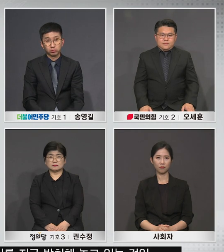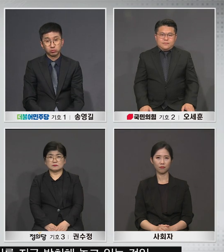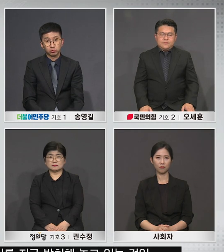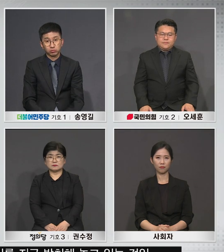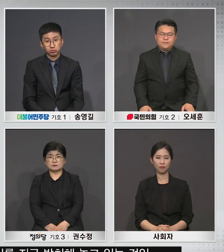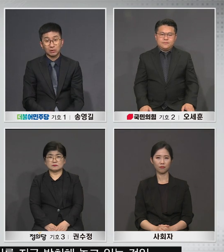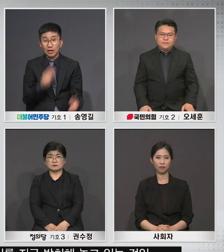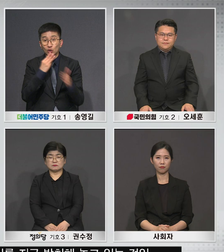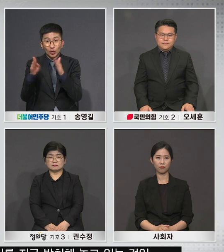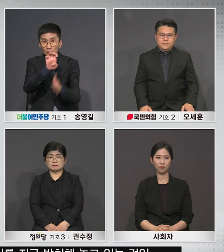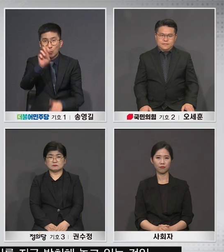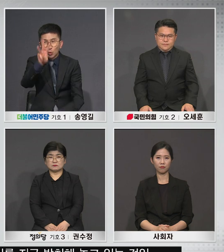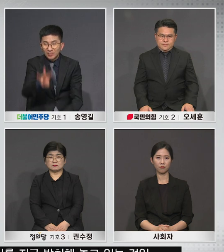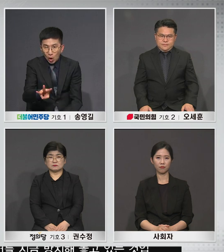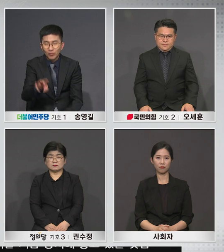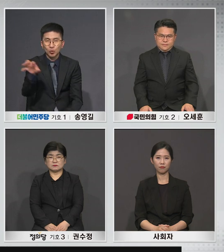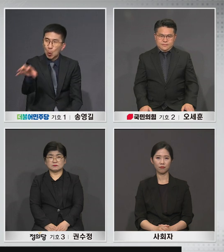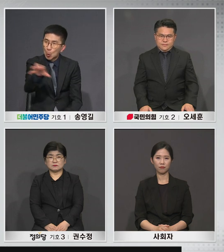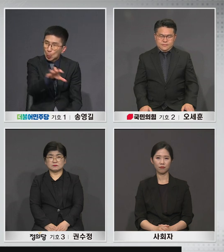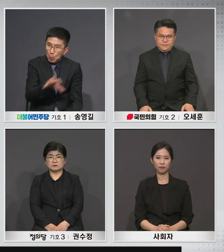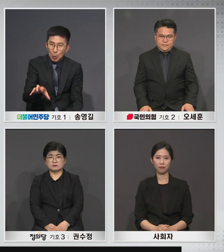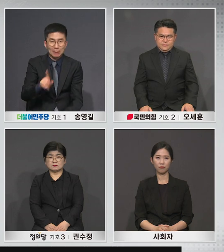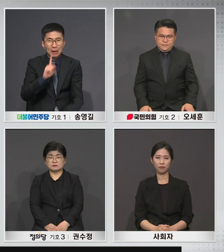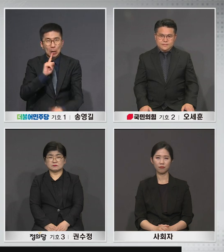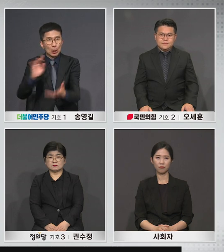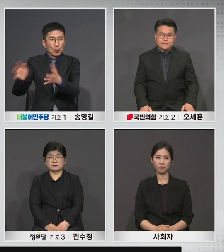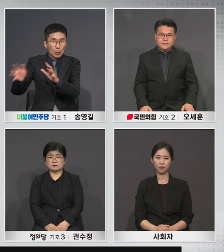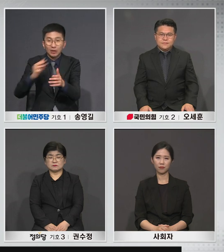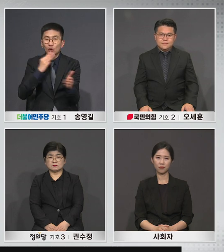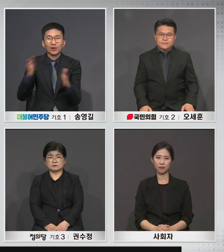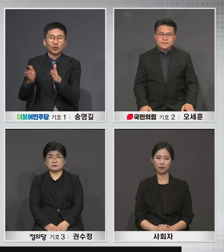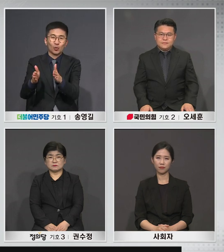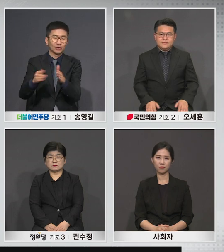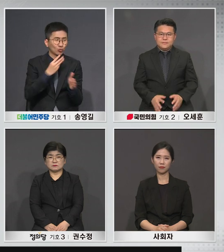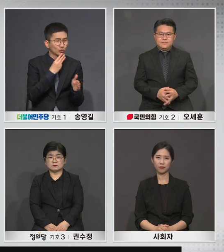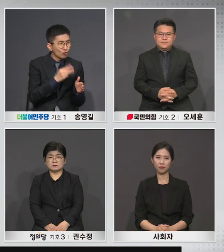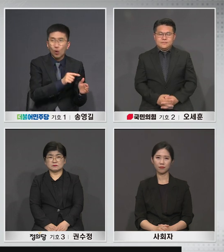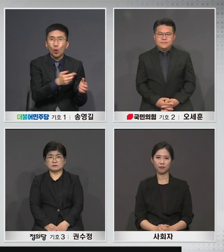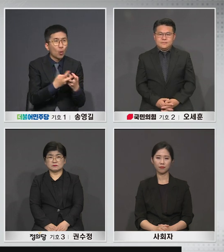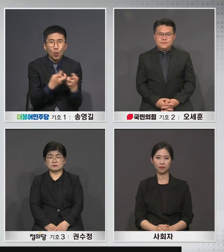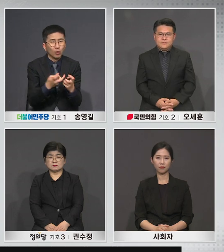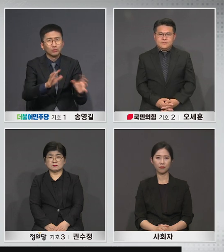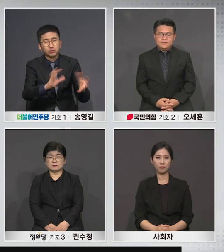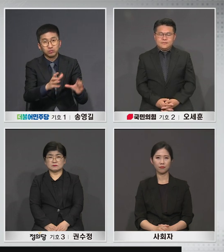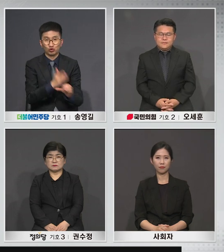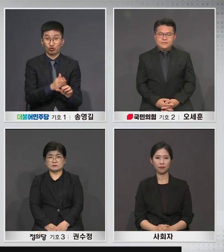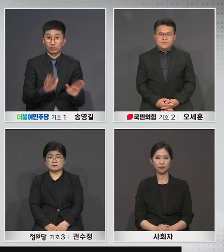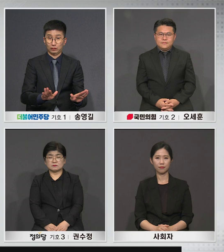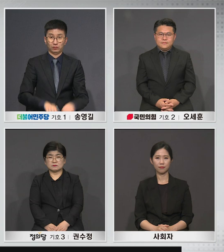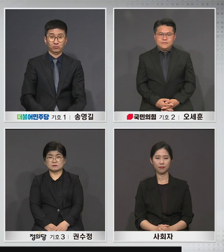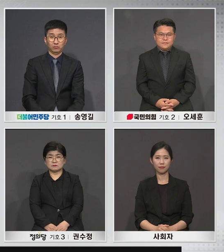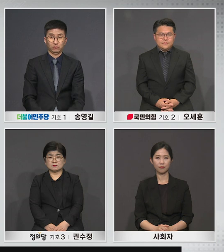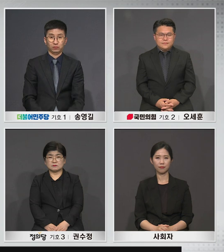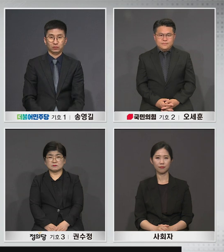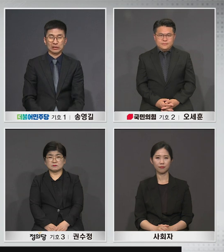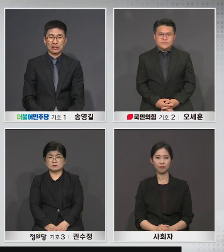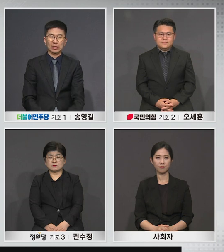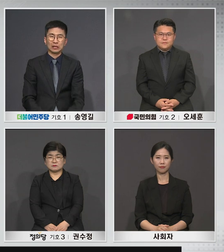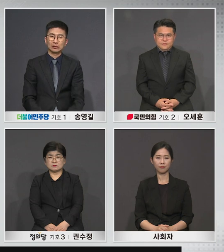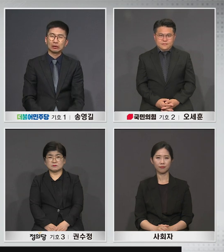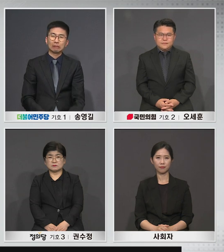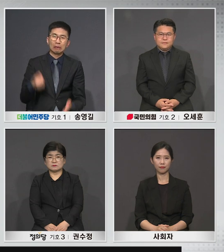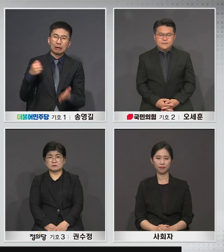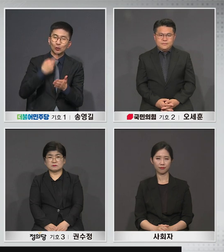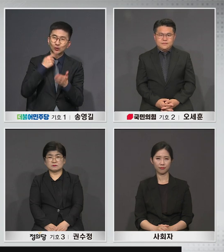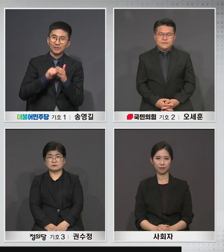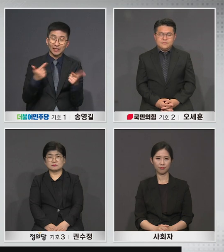경기도 포천이냐 어디냐 새로 대체 매립지를 경기도 서울이 만들어야 된다 논란이 되고 있는데 아주 그것도 예민한 문제여서 저는